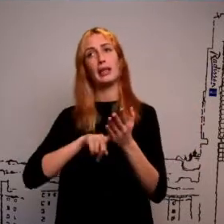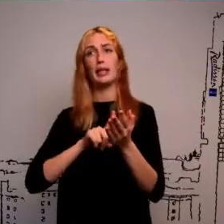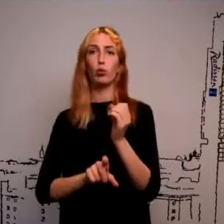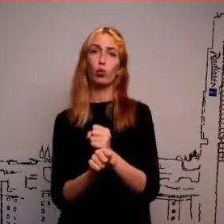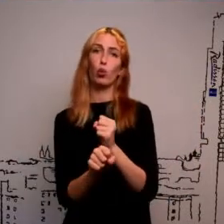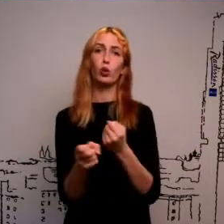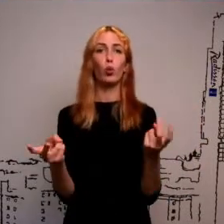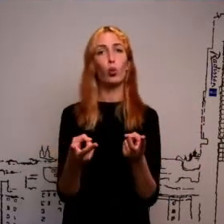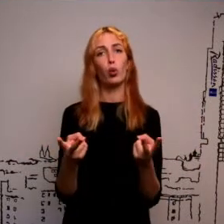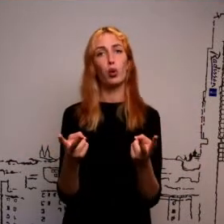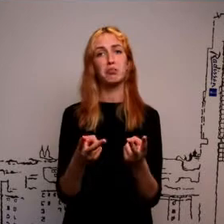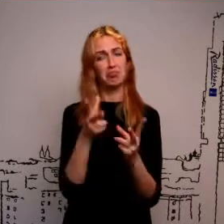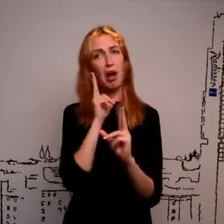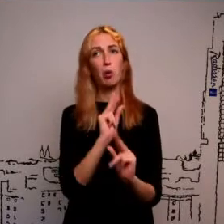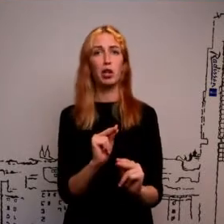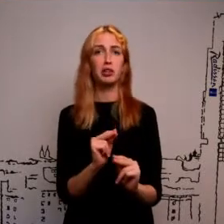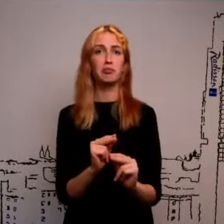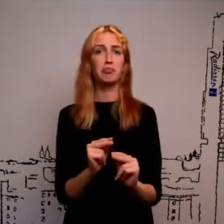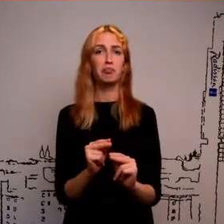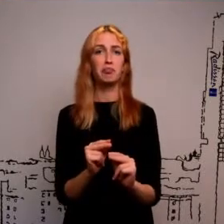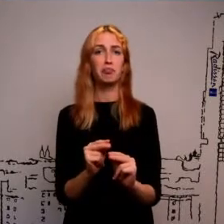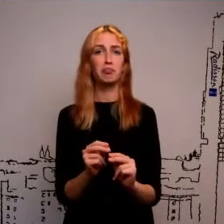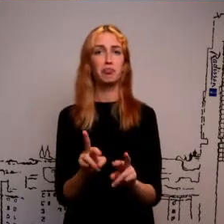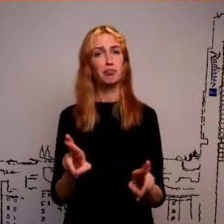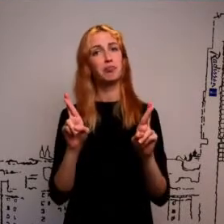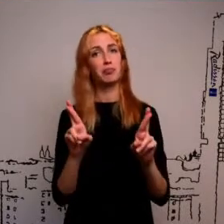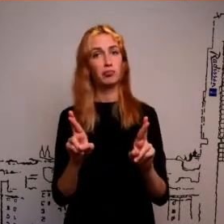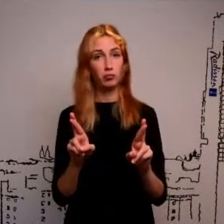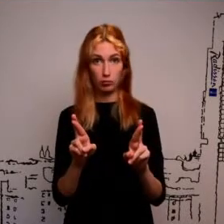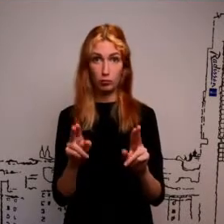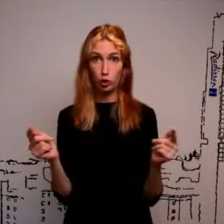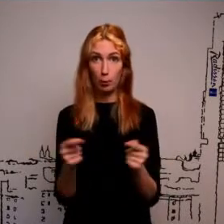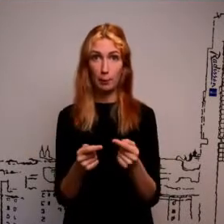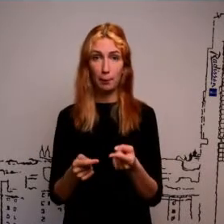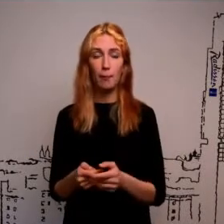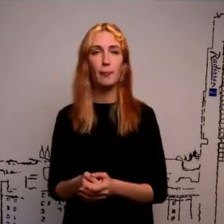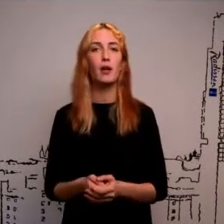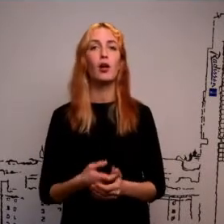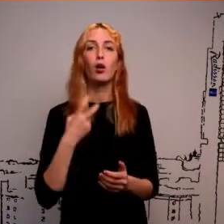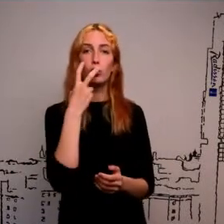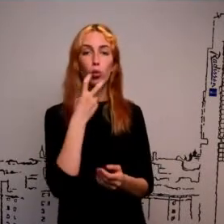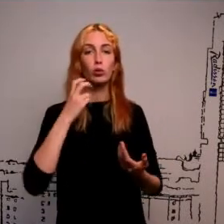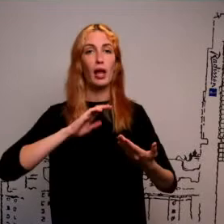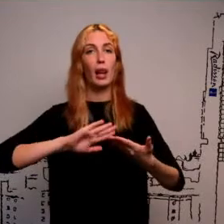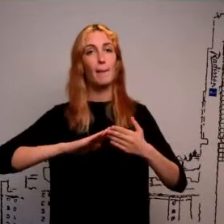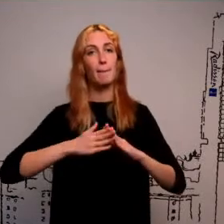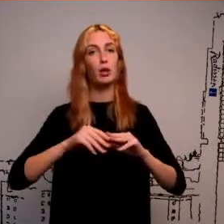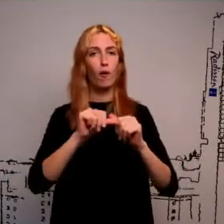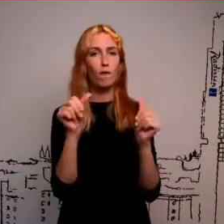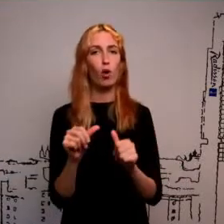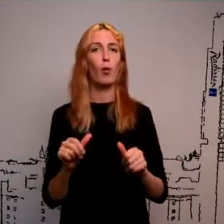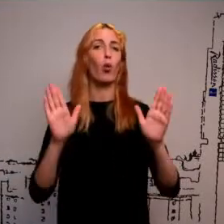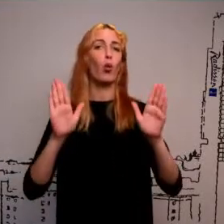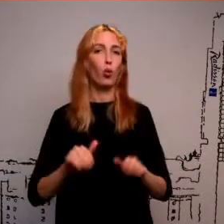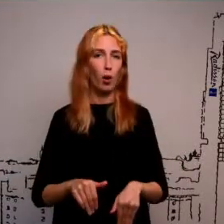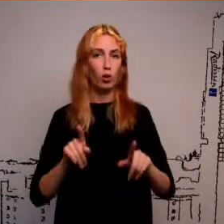ja noh, minu ausuna. Sven, kas suuline... No suulise lepingu vorm on tegelikult nagu lubatud, aga ütleme, et kui